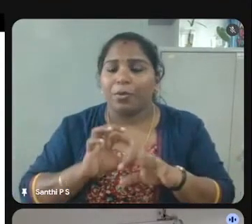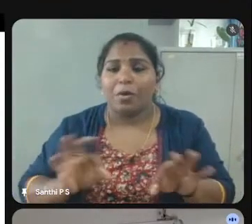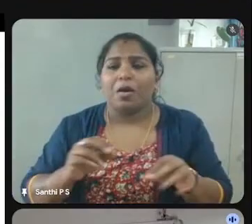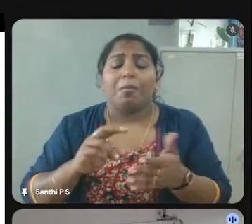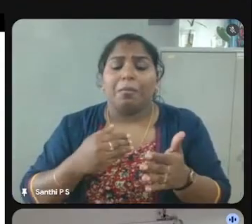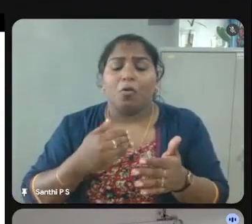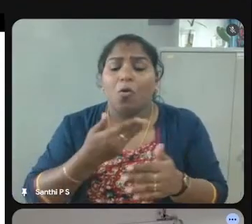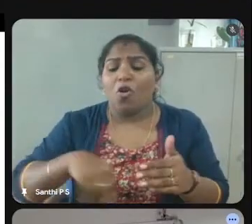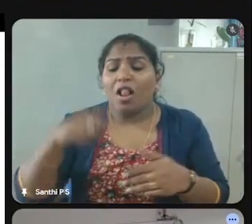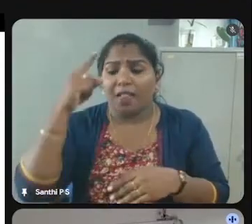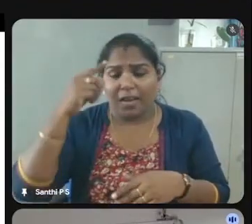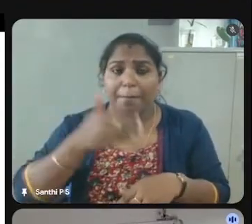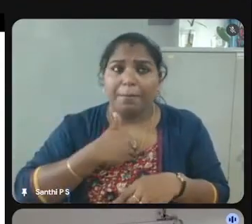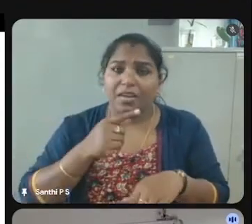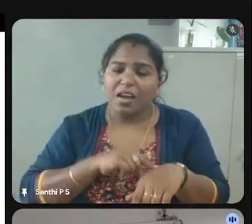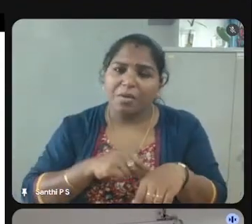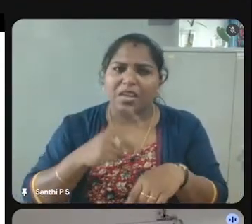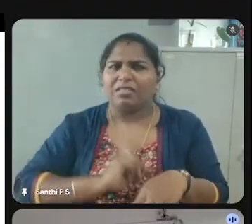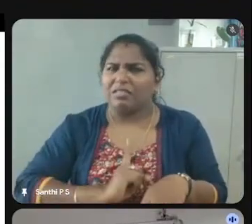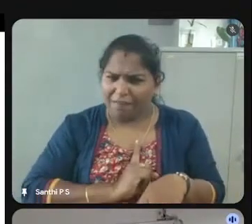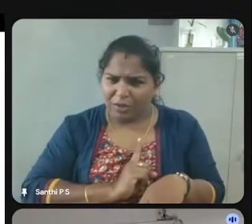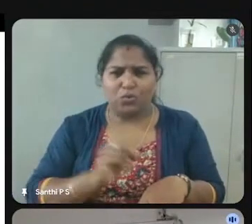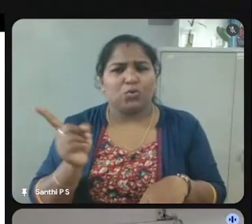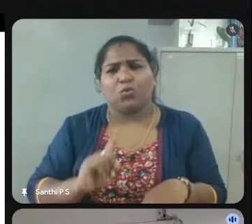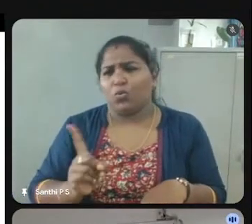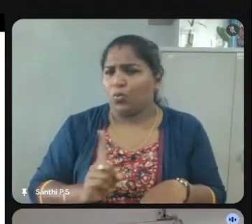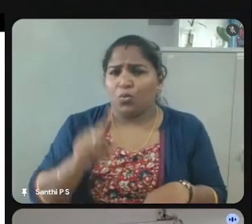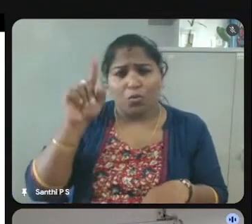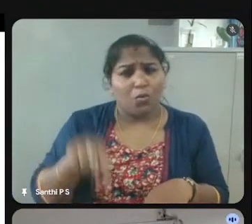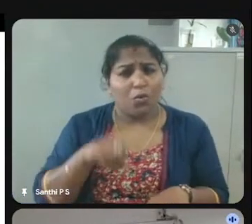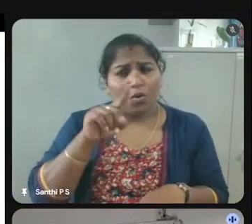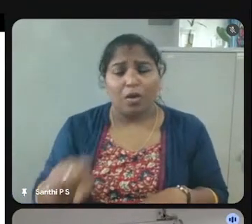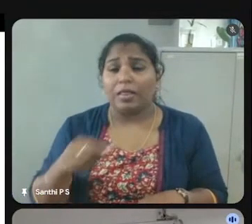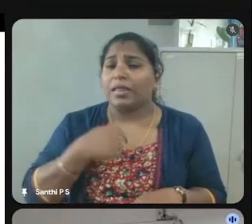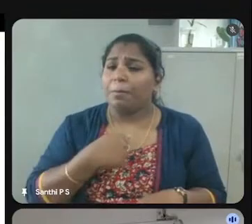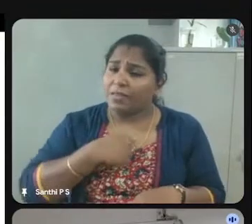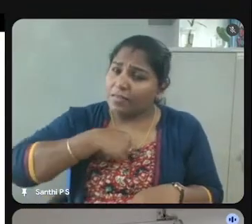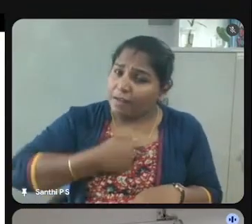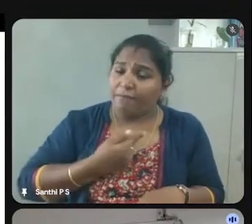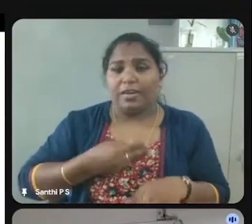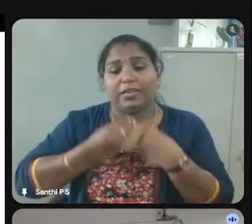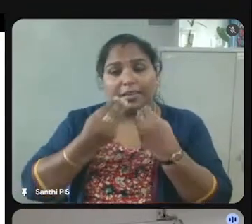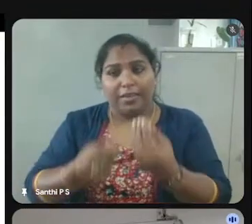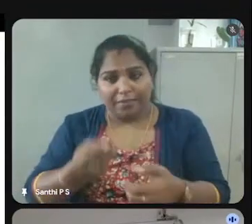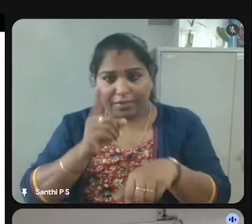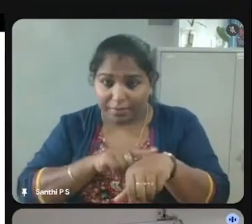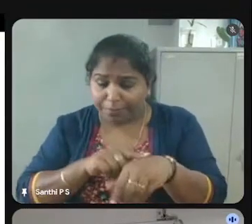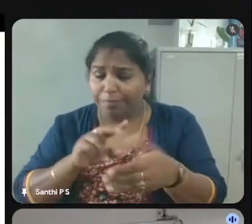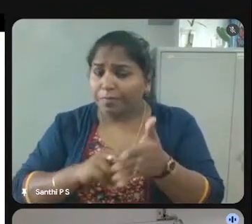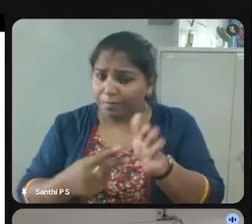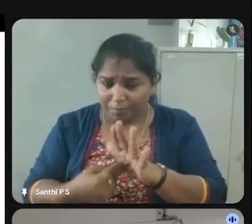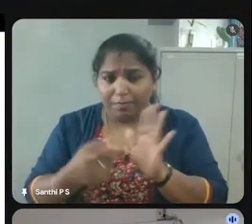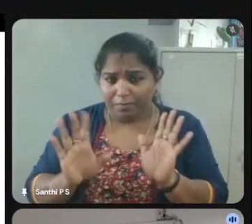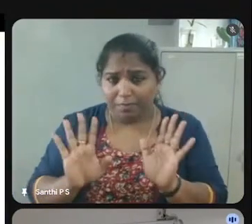സെൽഫിഷ്നെസ് ആണെന്നാണ്. അങ്ങനെയല്ല, ഒരിക്കലും മീ ടൈം സെൽഫിഷ്നെസ് അല്ല. നമ്മൾ നമുക്ക് വേണ്ടി കൊടുക്കുന്ന കുറച്ച് സമയം എന്ന് പറയുന്നത് നമ്മുടെ ആരോഗ്യം, ഞാൻ